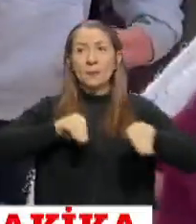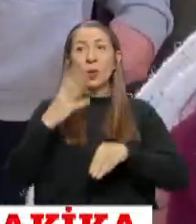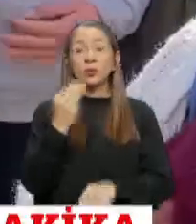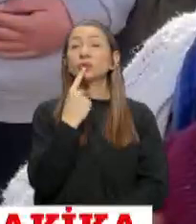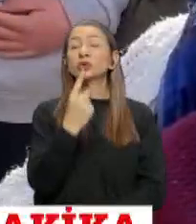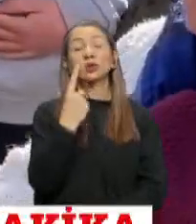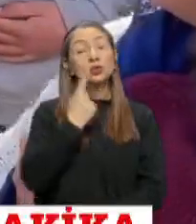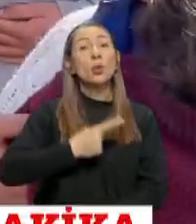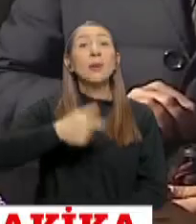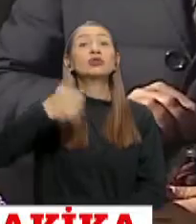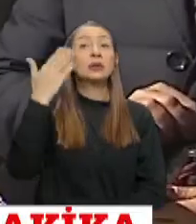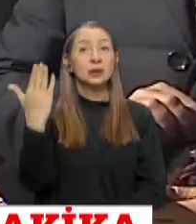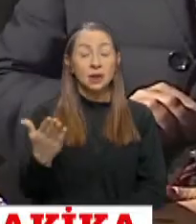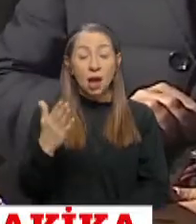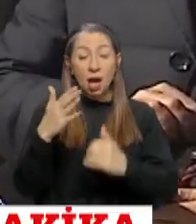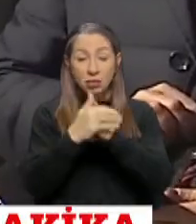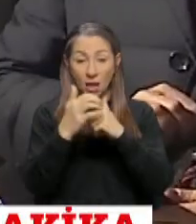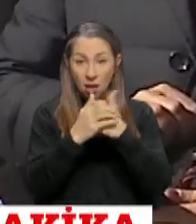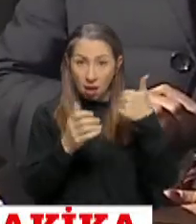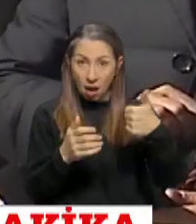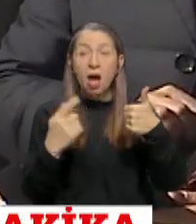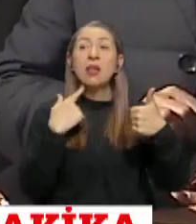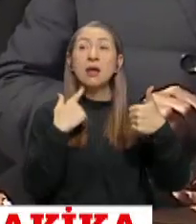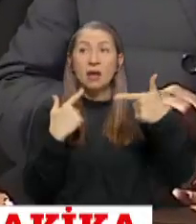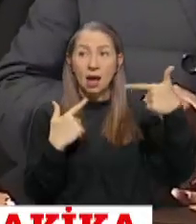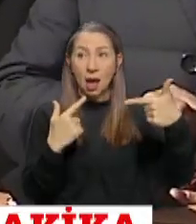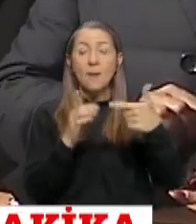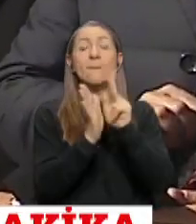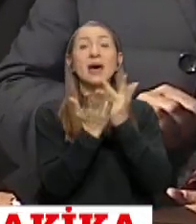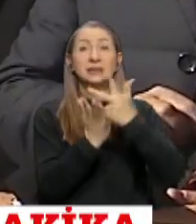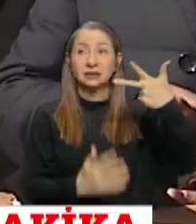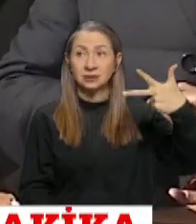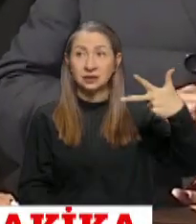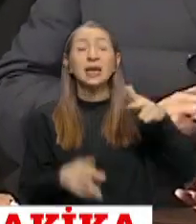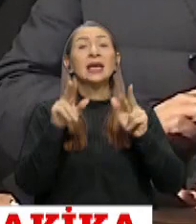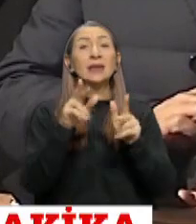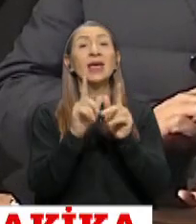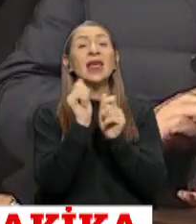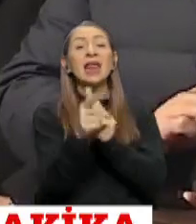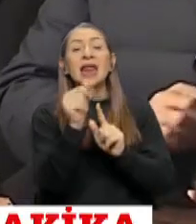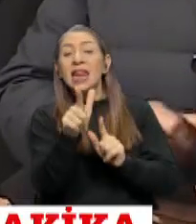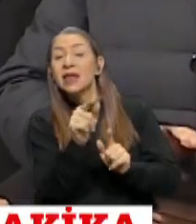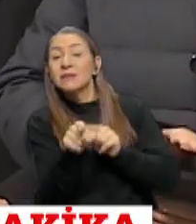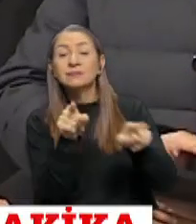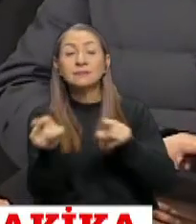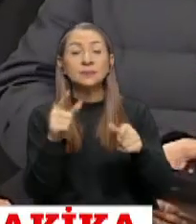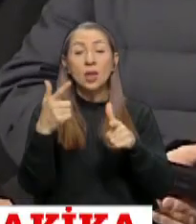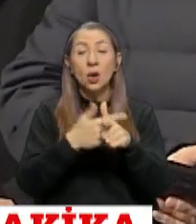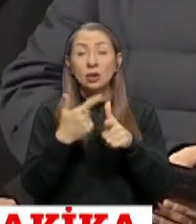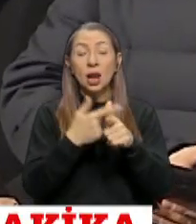yerleştirilebileceklerini söyledi Cumhurbaşkanı. Antalya, Alanya, Mersin gibi illerimizde